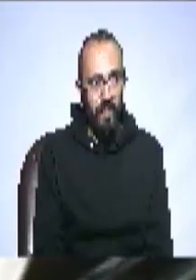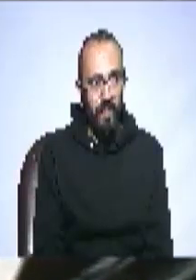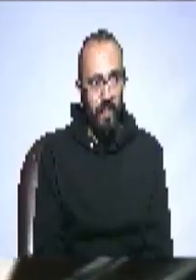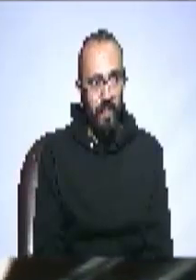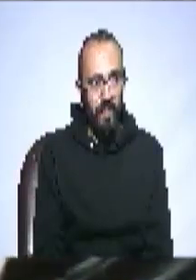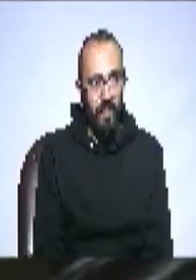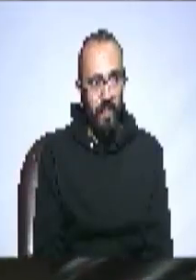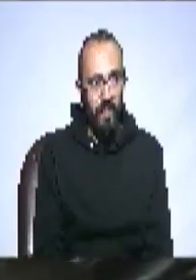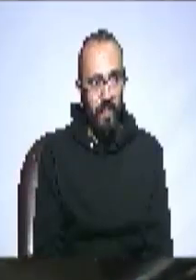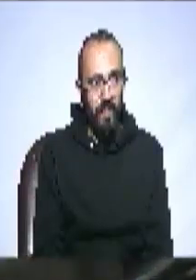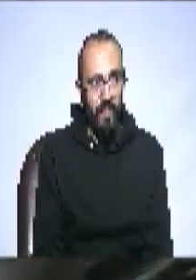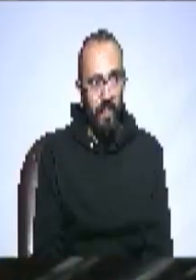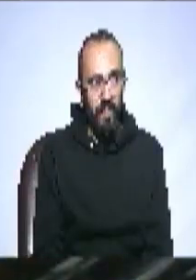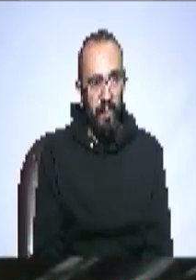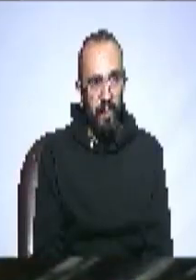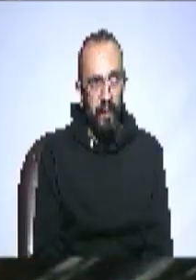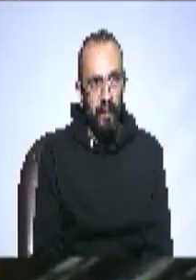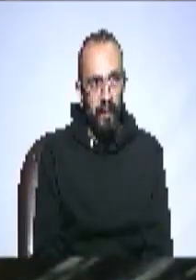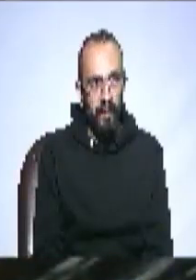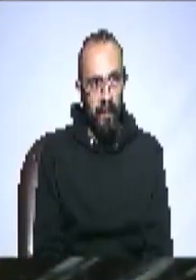هتتبليها وتشويها.